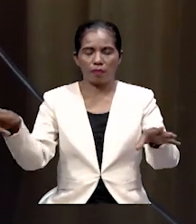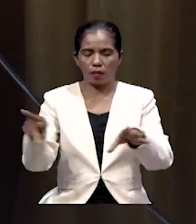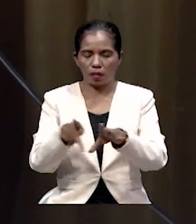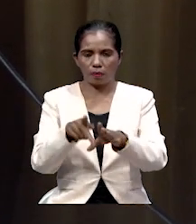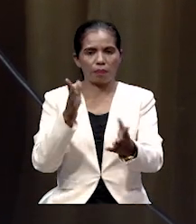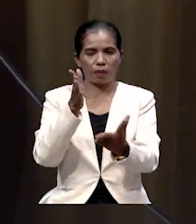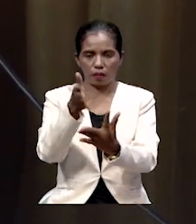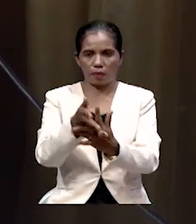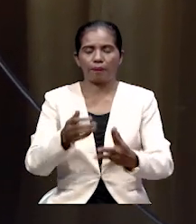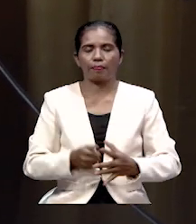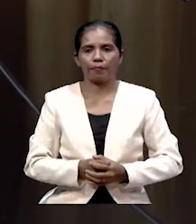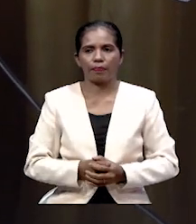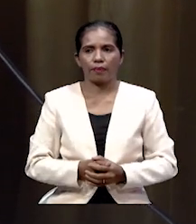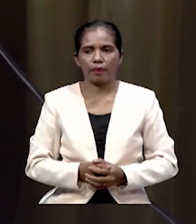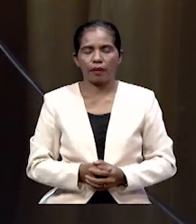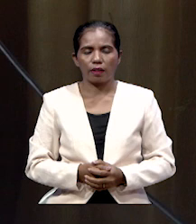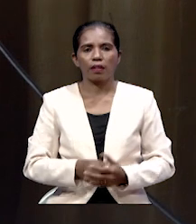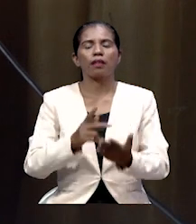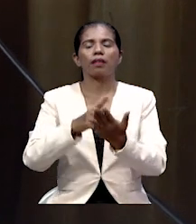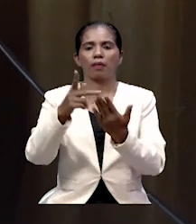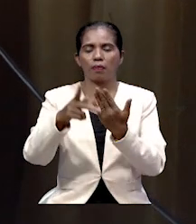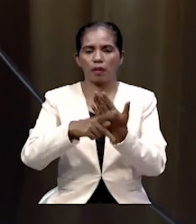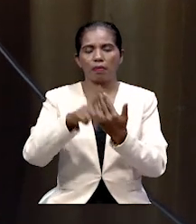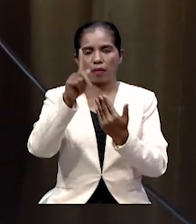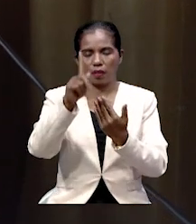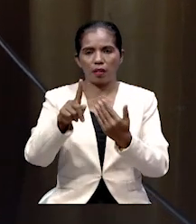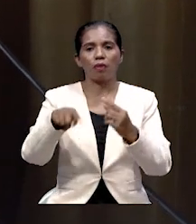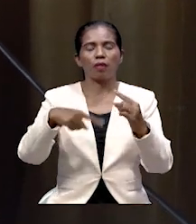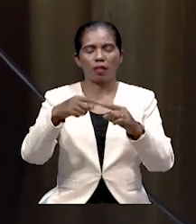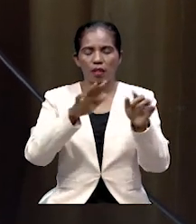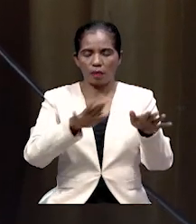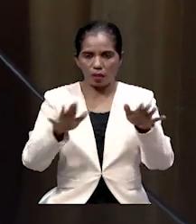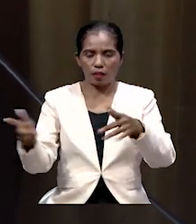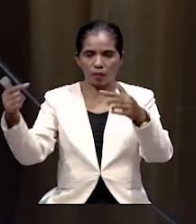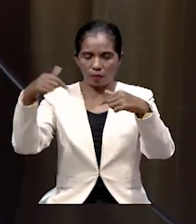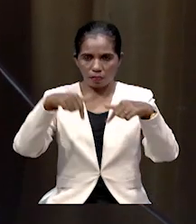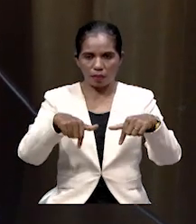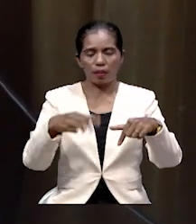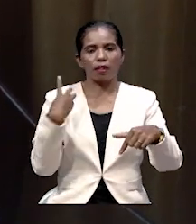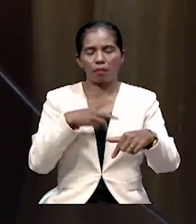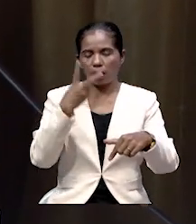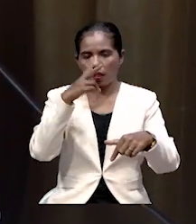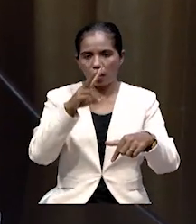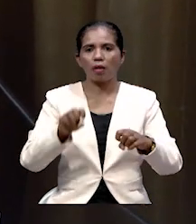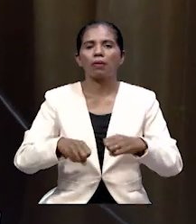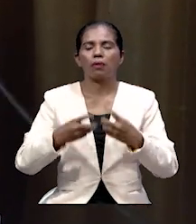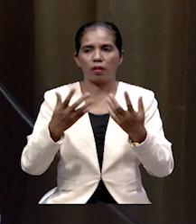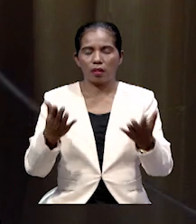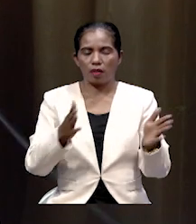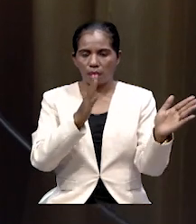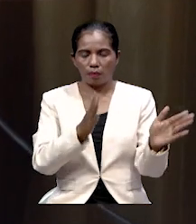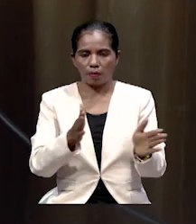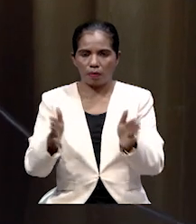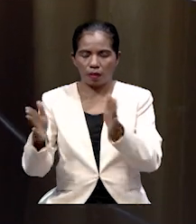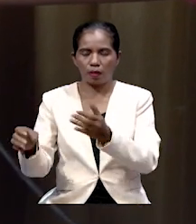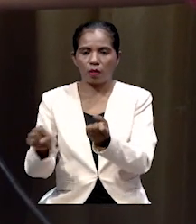mai. Antau, iha programa ida maka wain hira labarik sira tama mai ita mos tengke hare wain sabele prepara iha